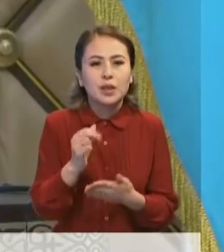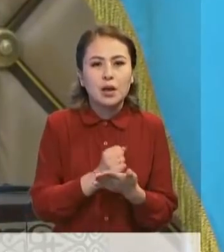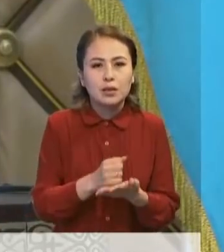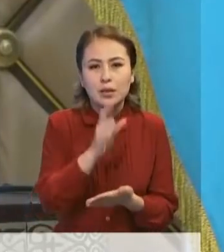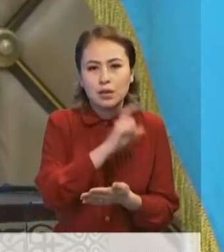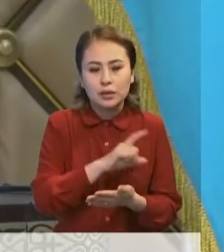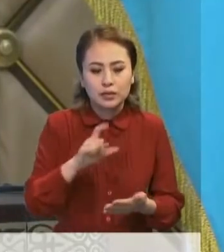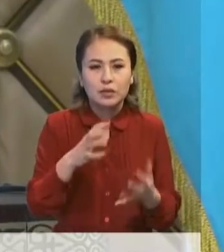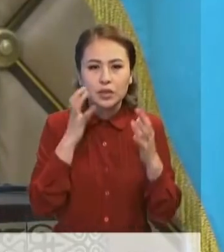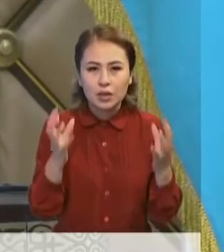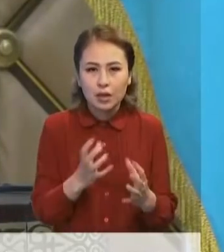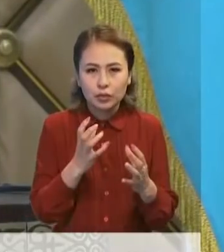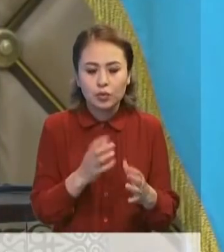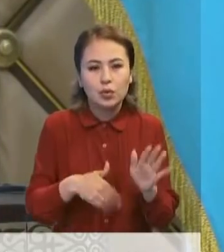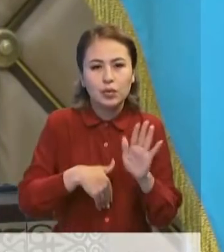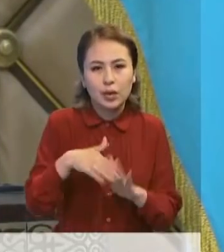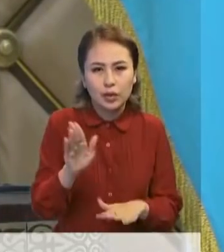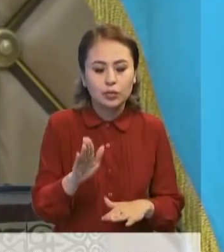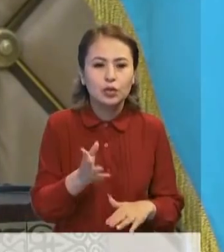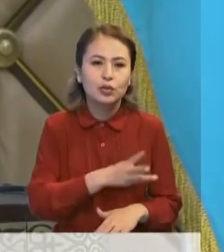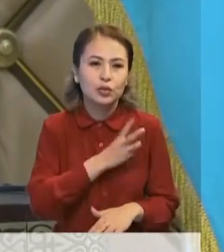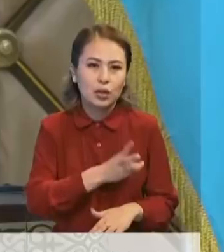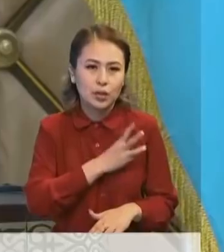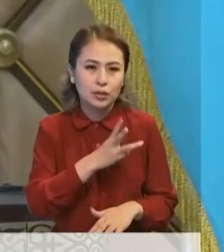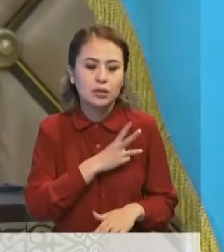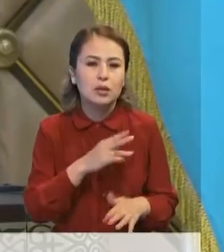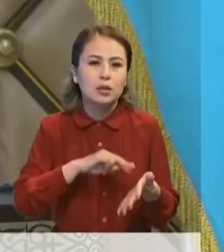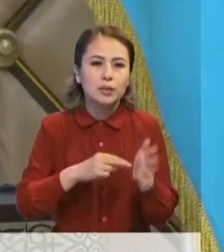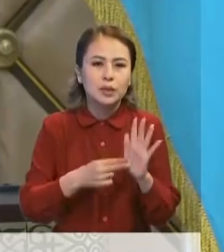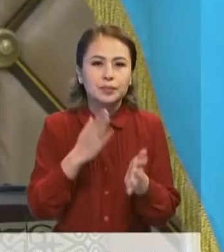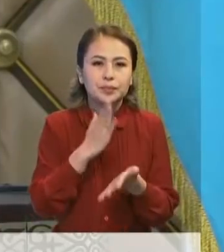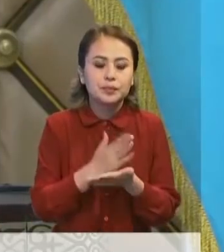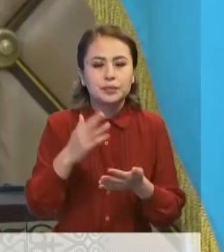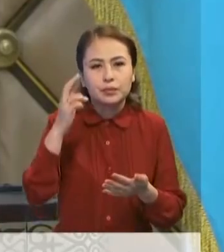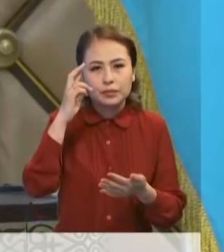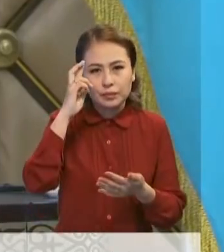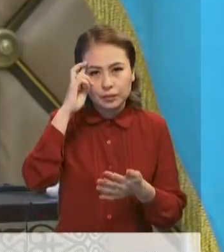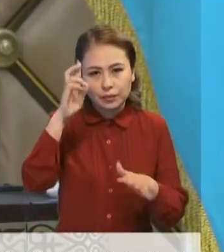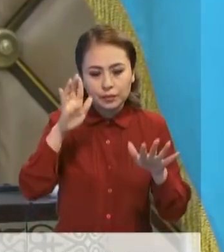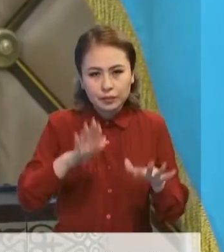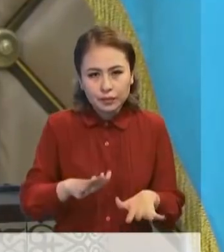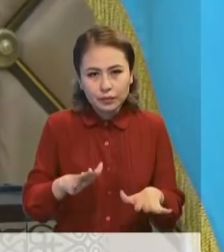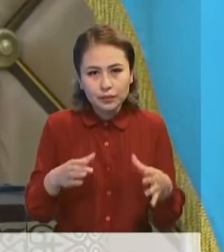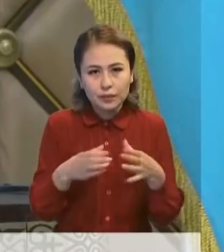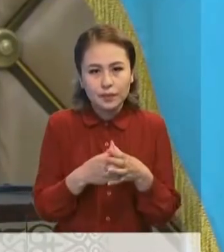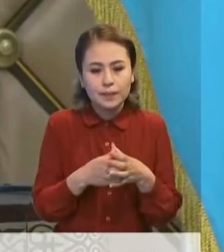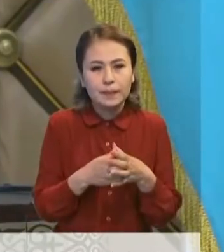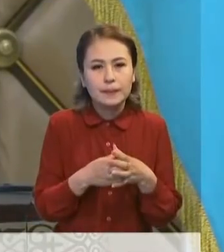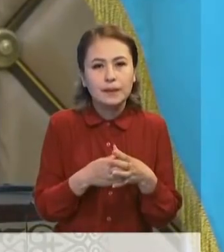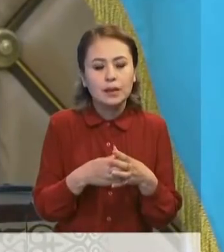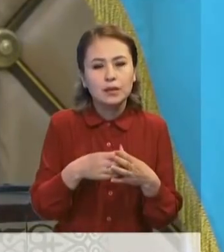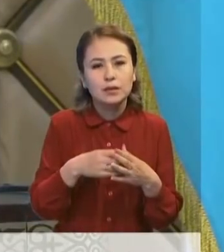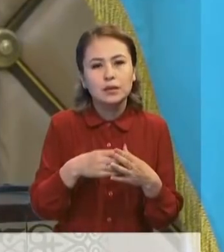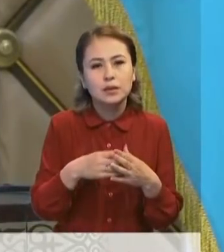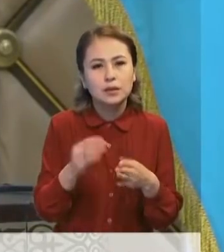кадрлық әлеуетті сақтау және нығайту үшін ынталандыру шаралары көзделген. Мемлекеттік ұйымдардың тәуекелге неғұрлым бейім мамандары